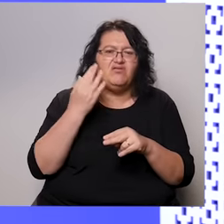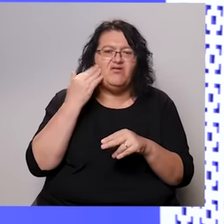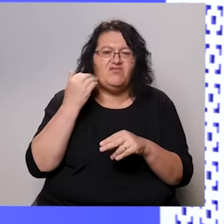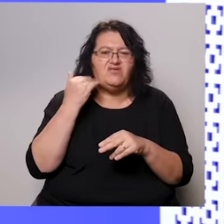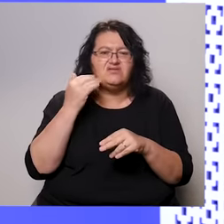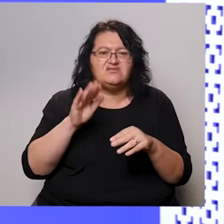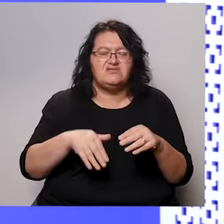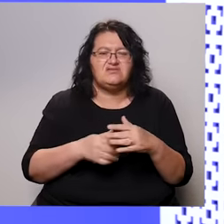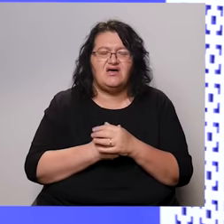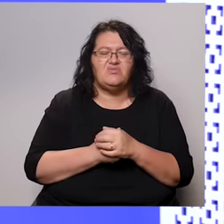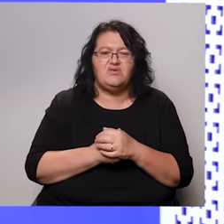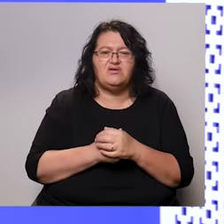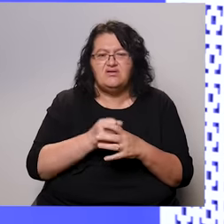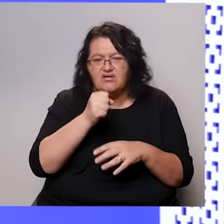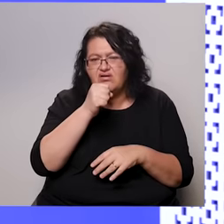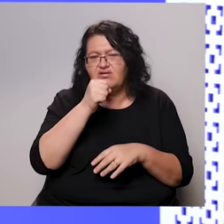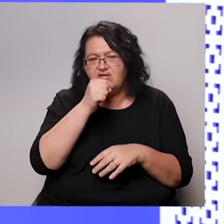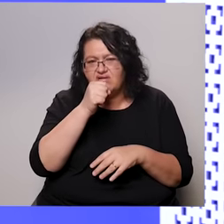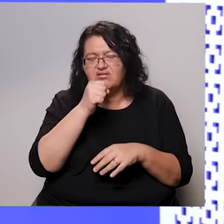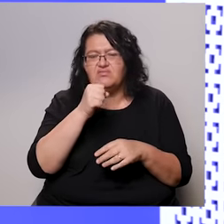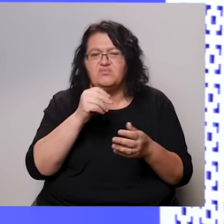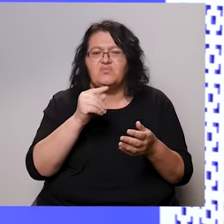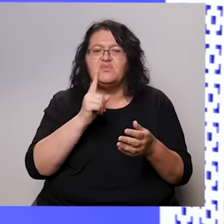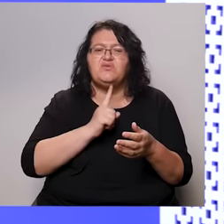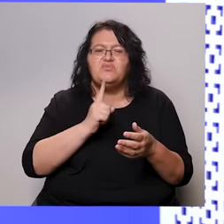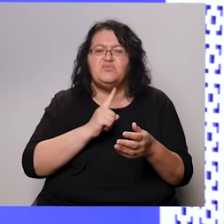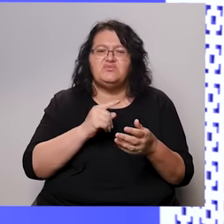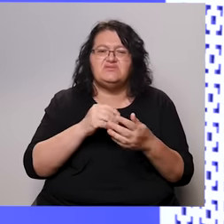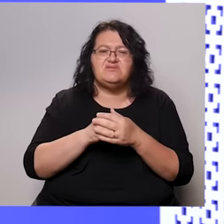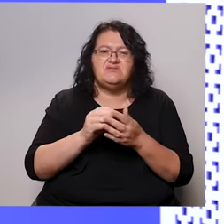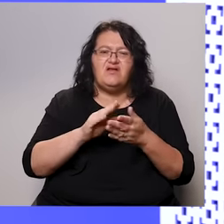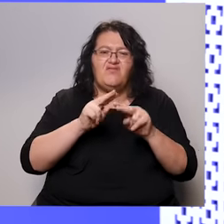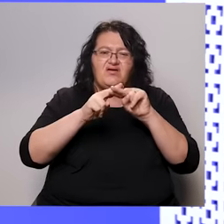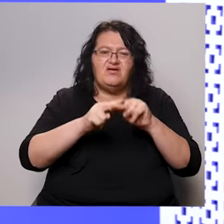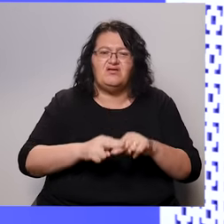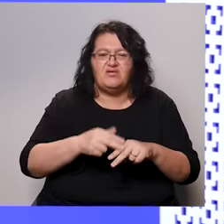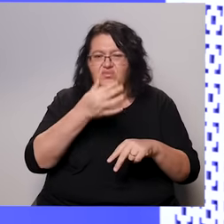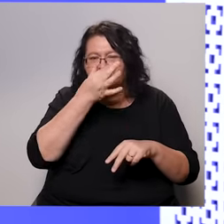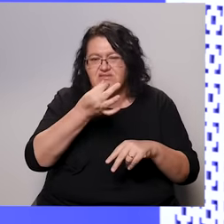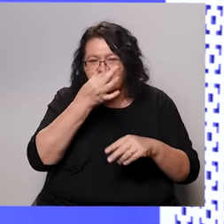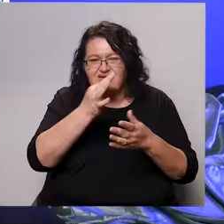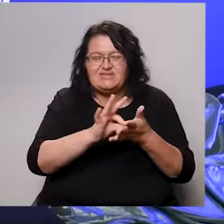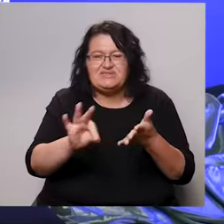aibă, să tușească, să aibă un pic așa de secreții nazale,